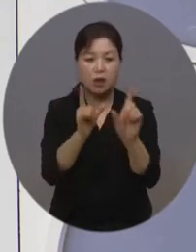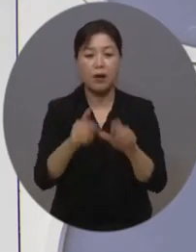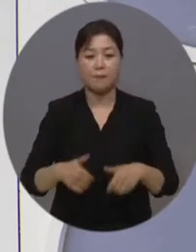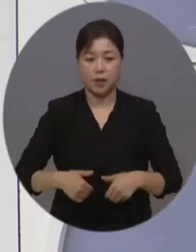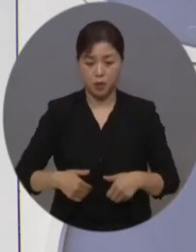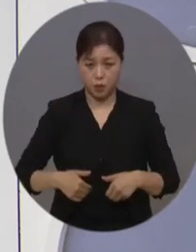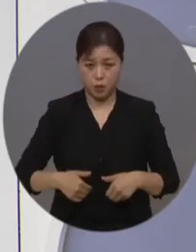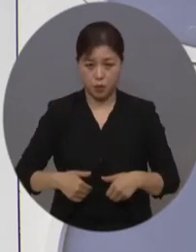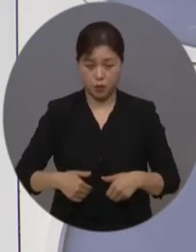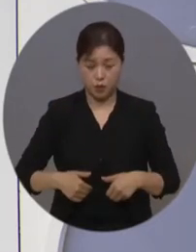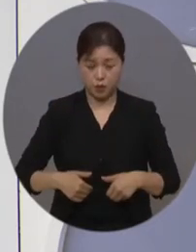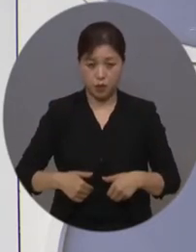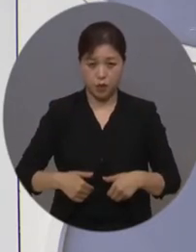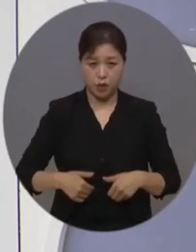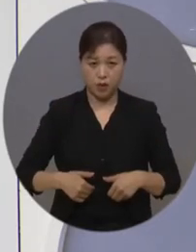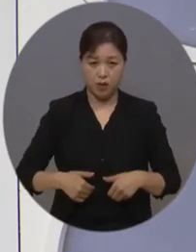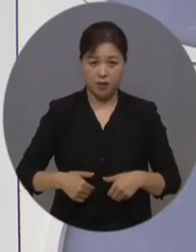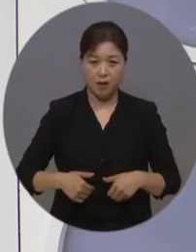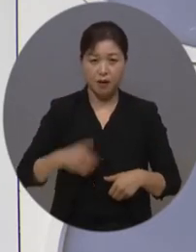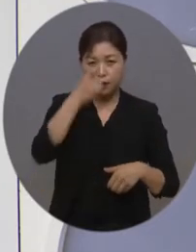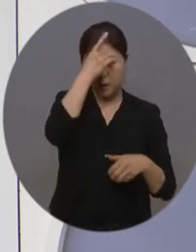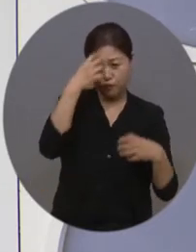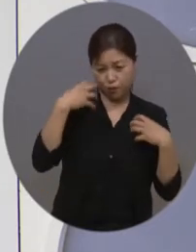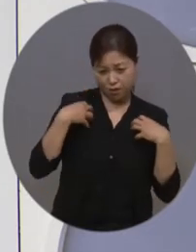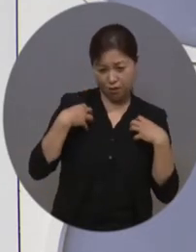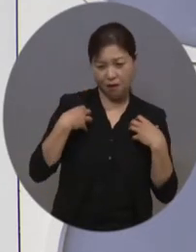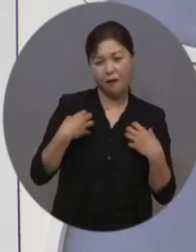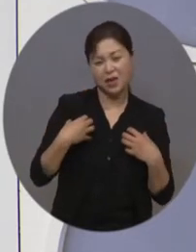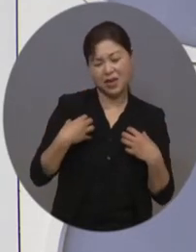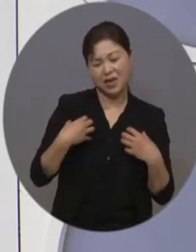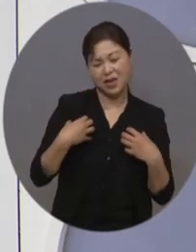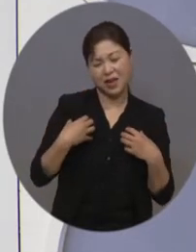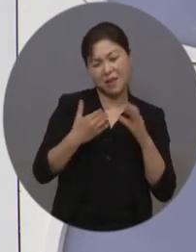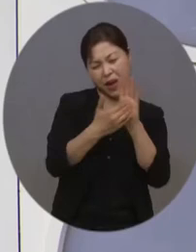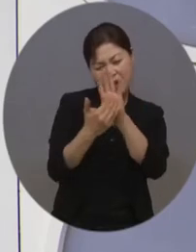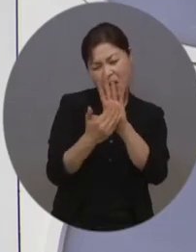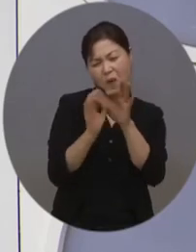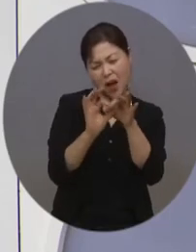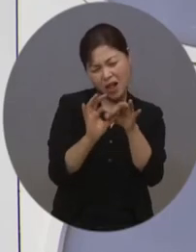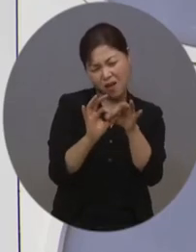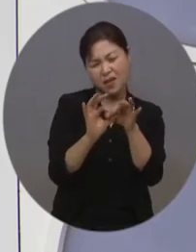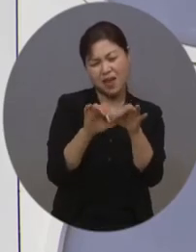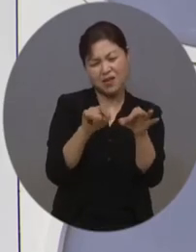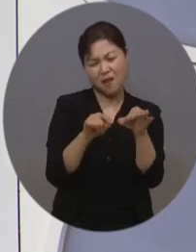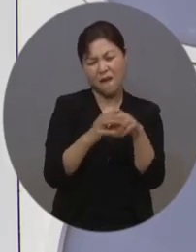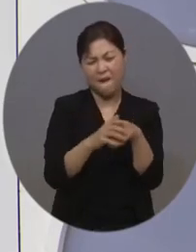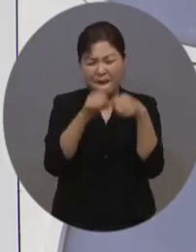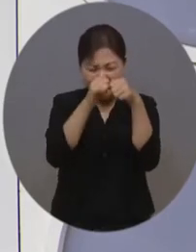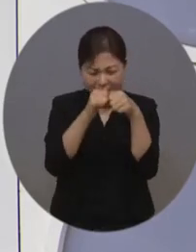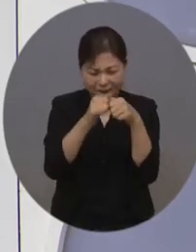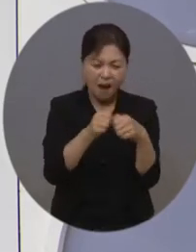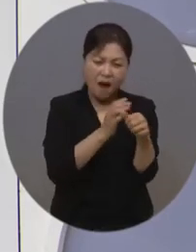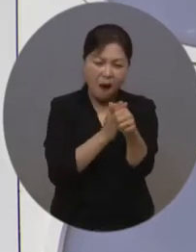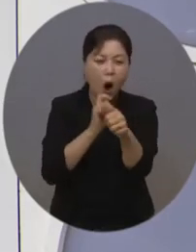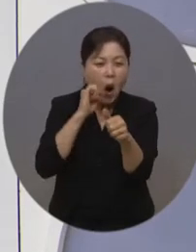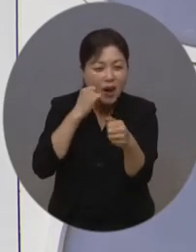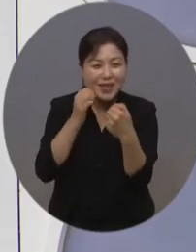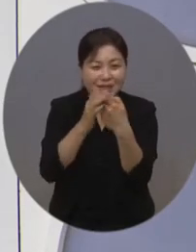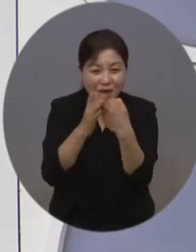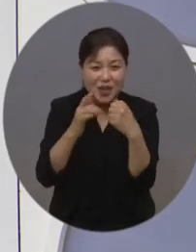미안해서 이제 방역에 대한 그건 뭐 간단하니까 또 보이잖아요. 근데 이제 우리가